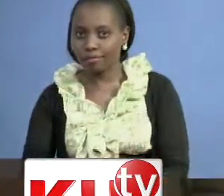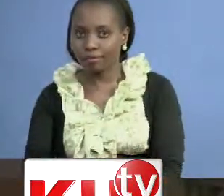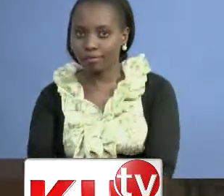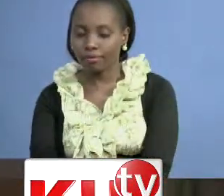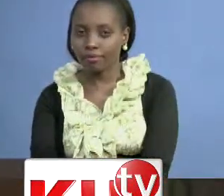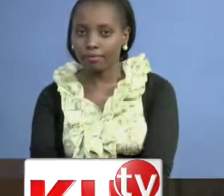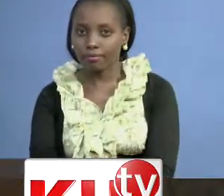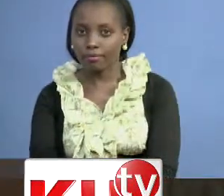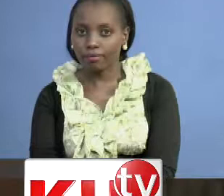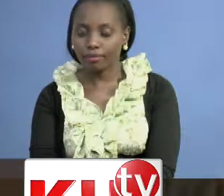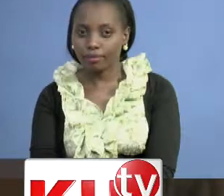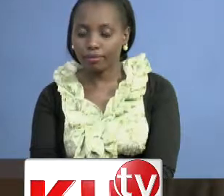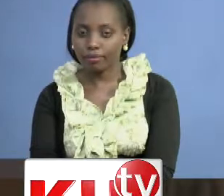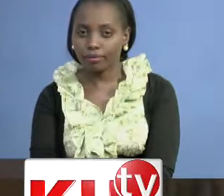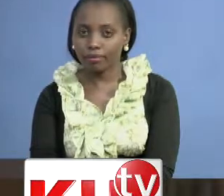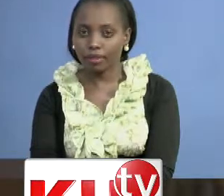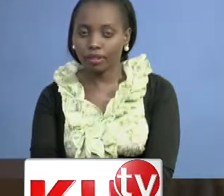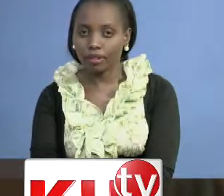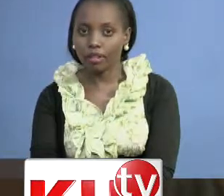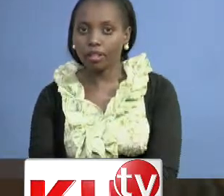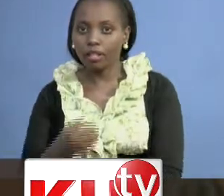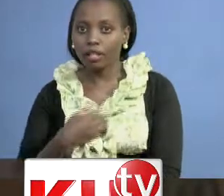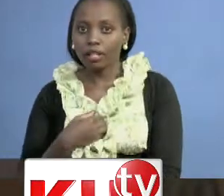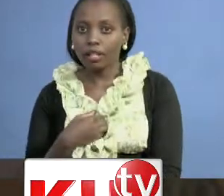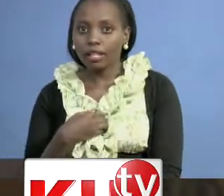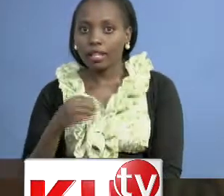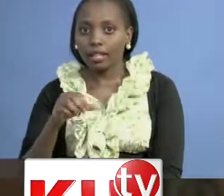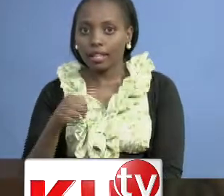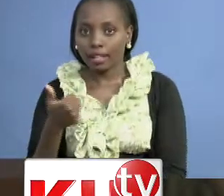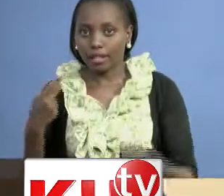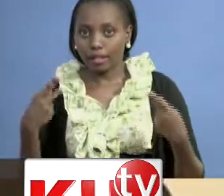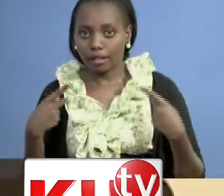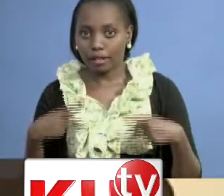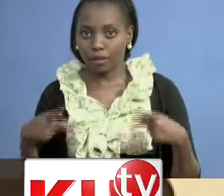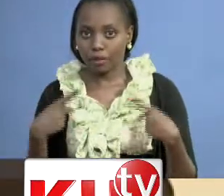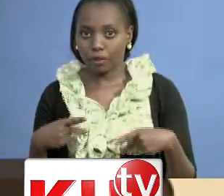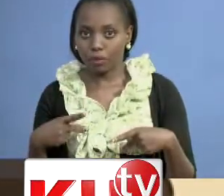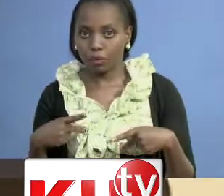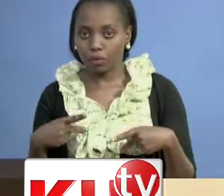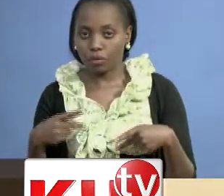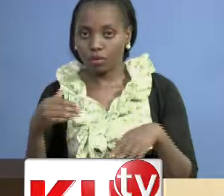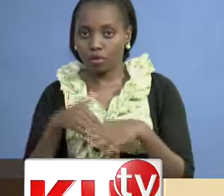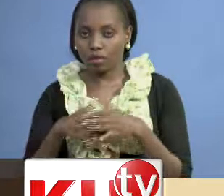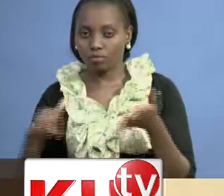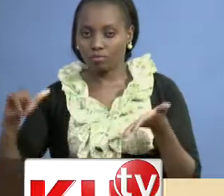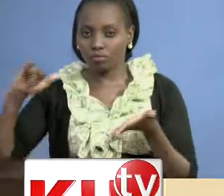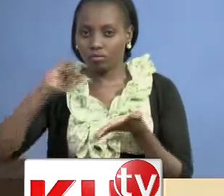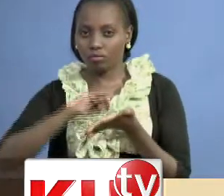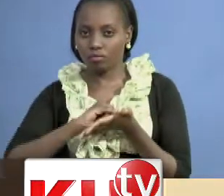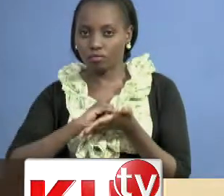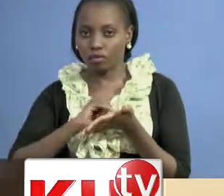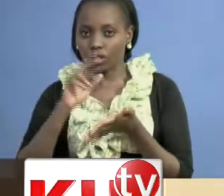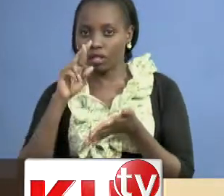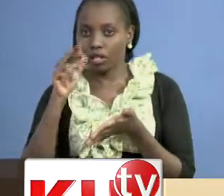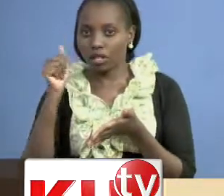Hatarisha ndege pamoja na watu ambao walikuwa wameabiri ndege hiyo. Rafael